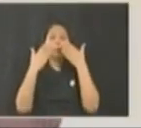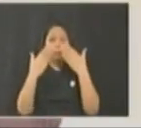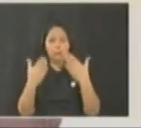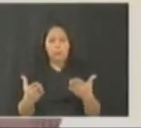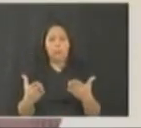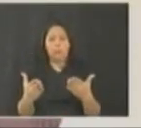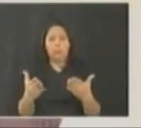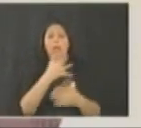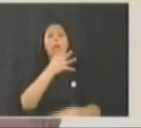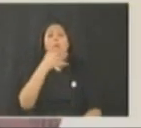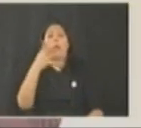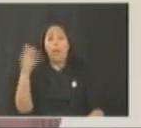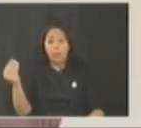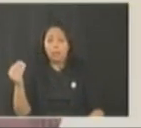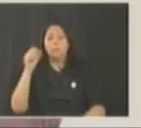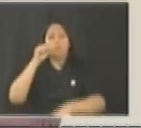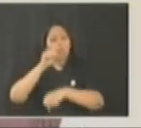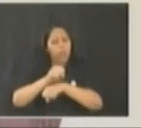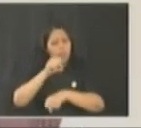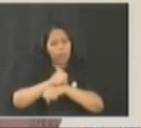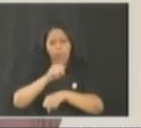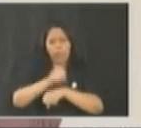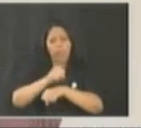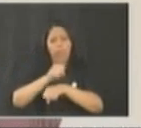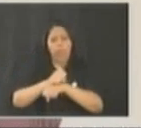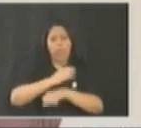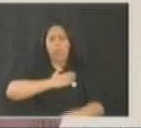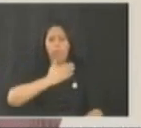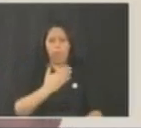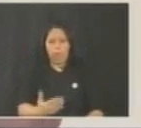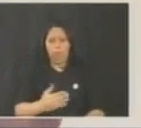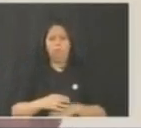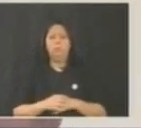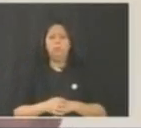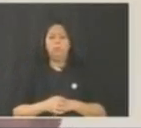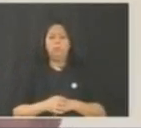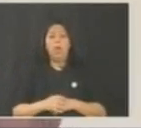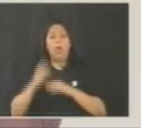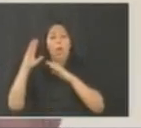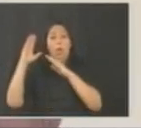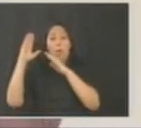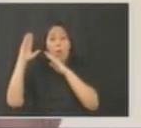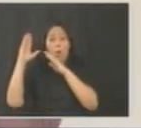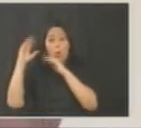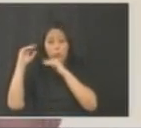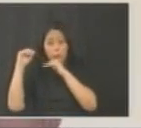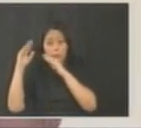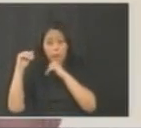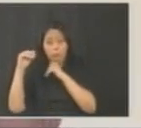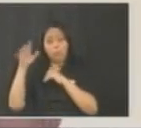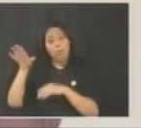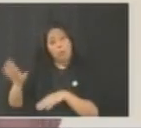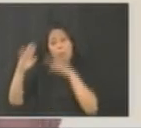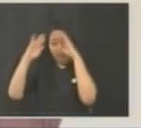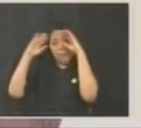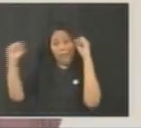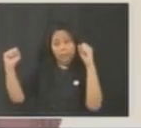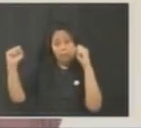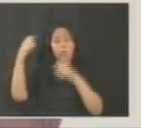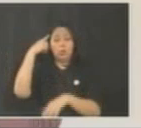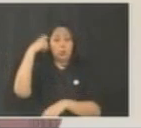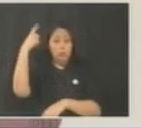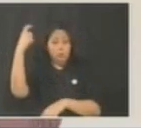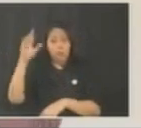pasasalamat at pagsusumikap. Ang mga pangarap ng ating Pangulo at ating